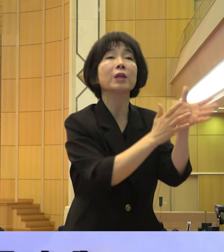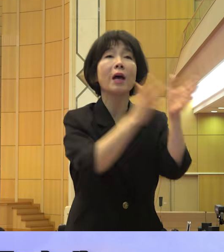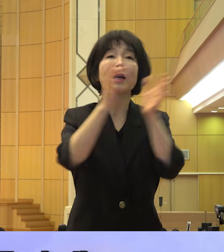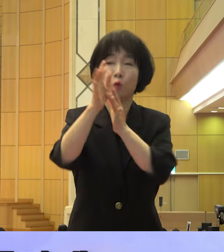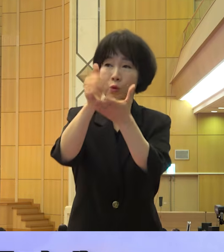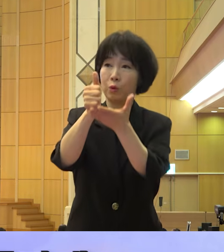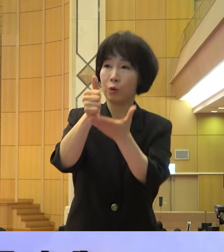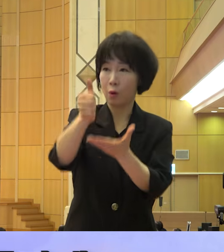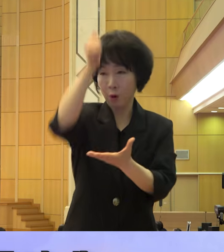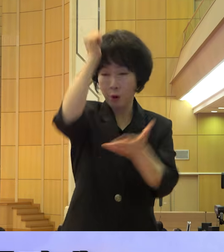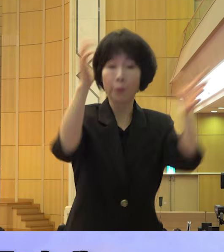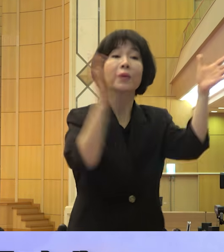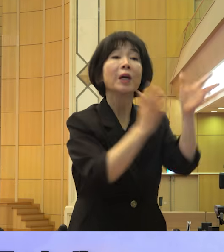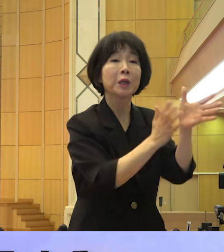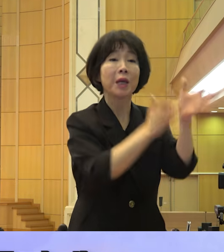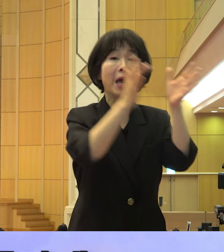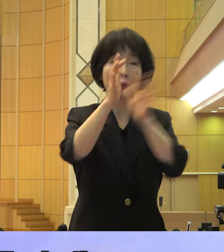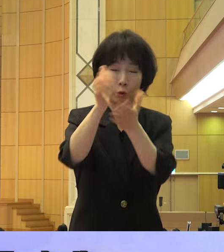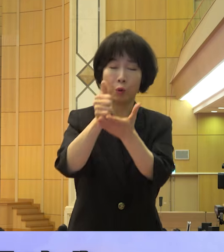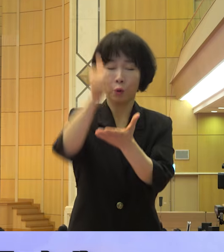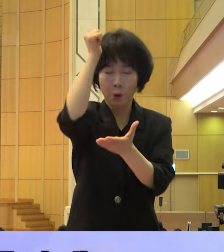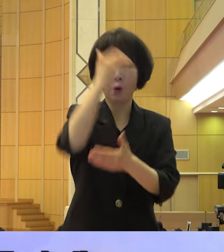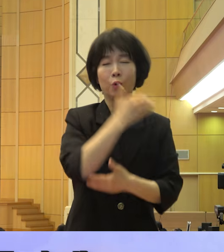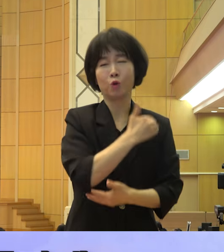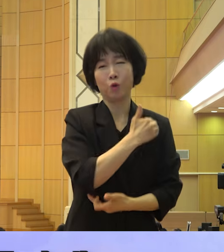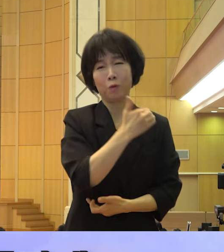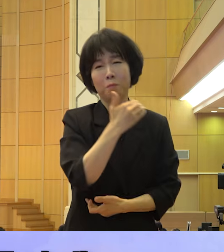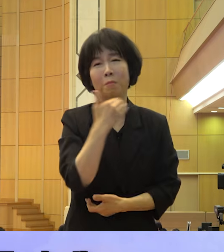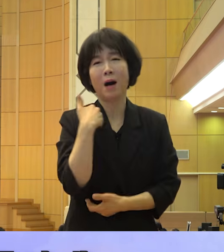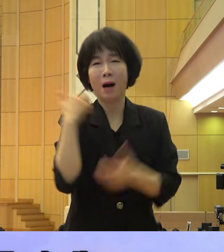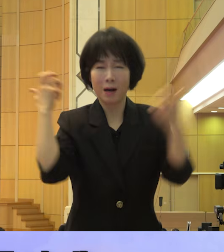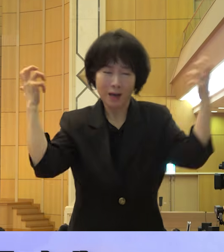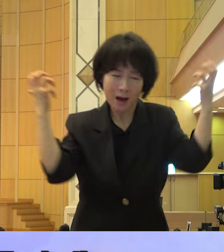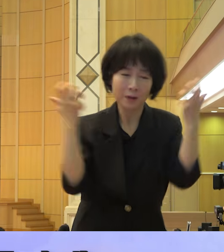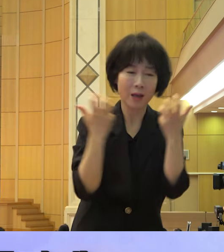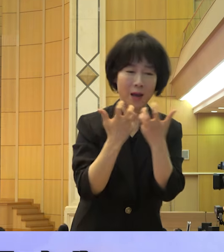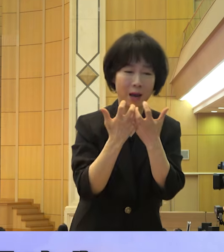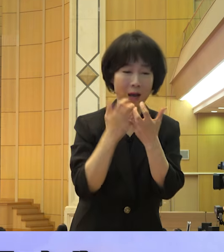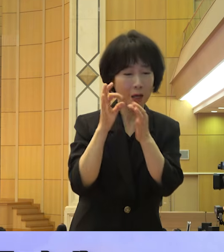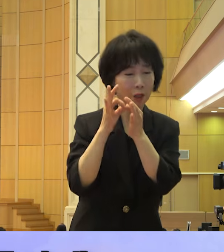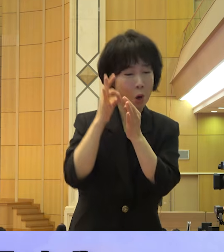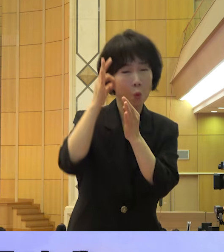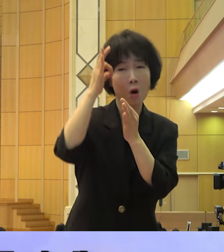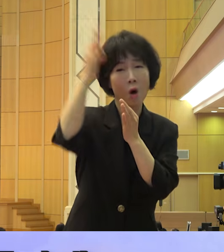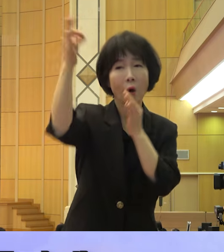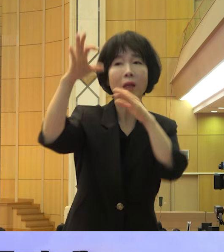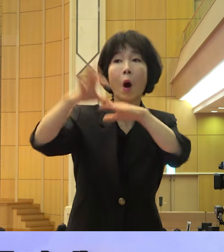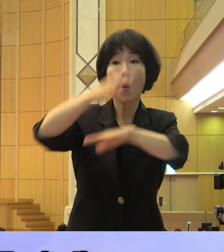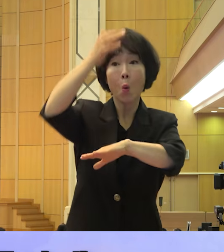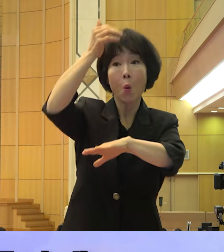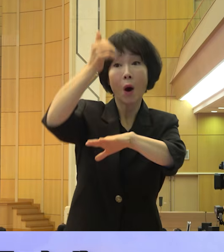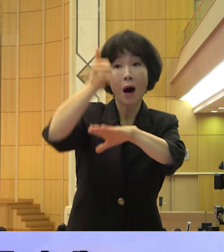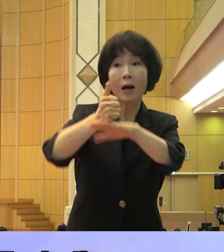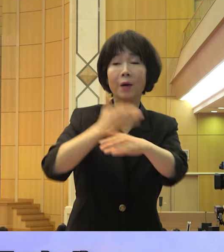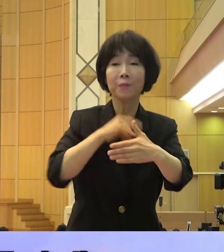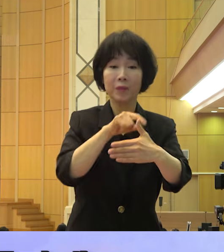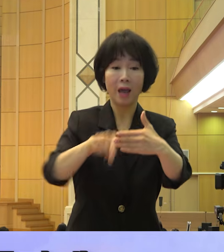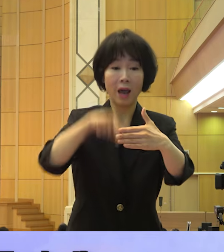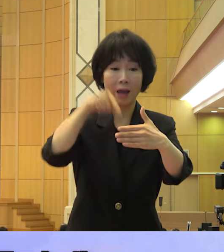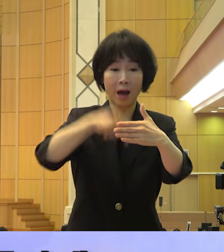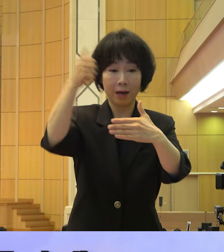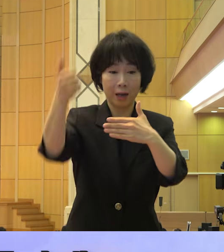예수로, 예수로, 예수로 충만하네. 영원한